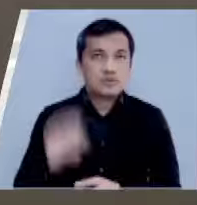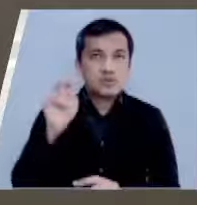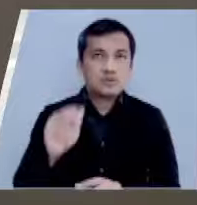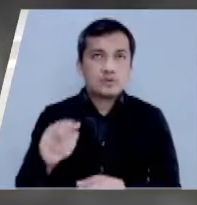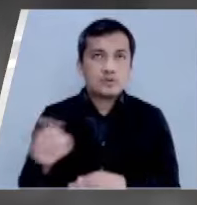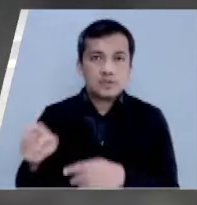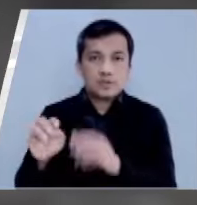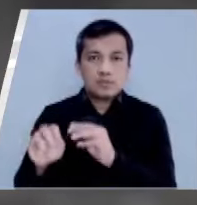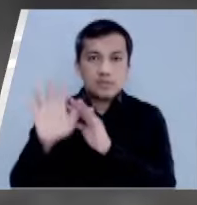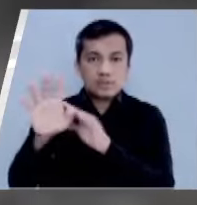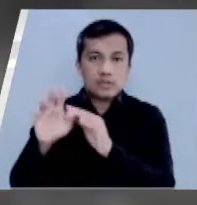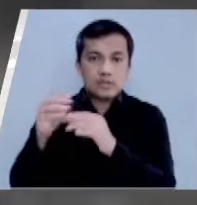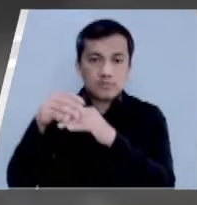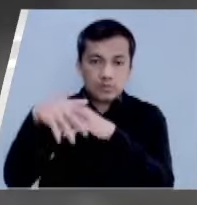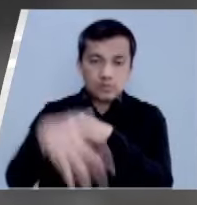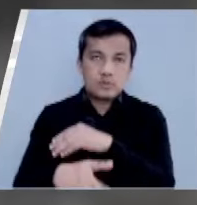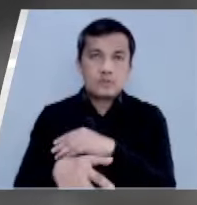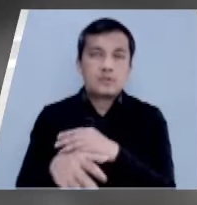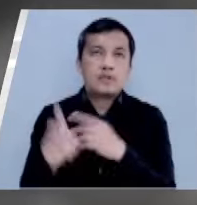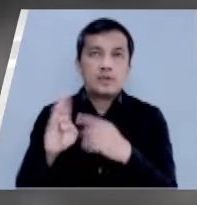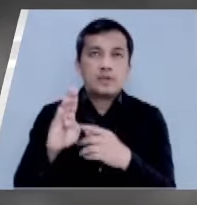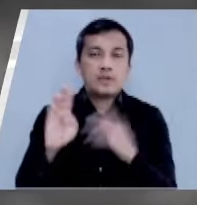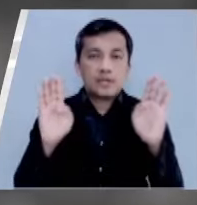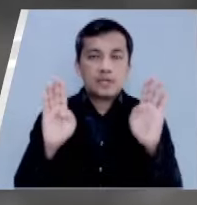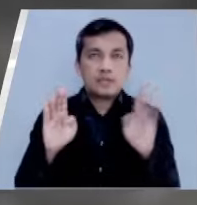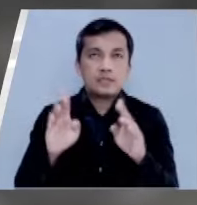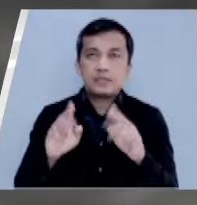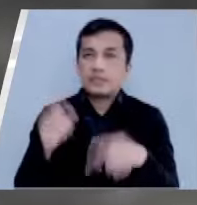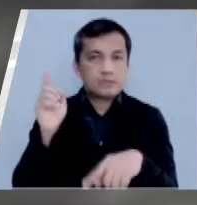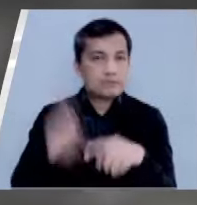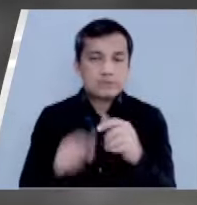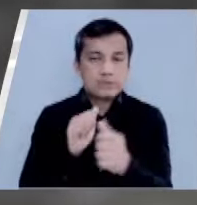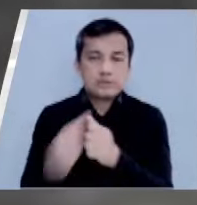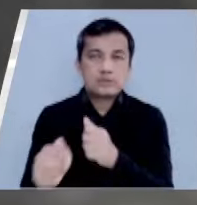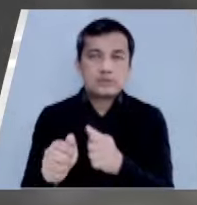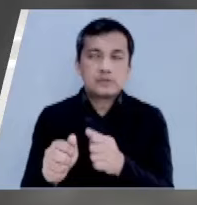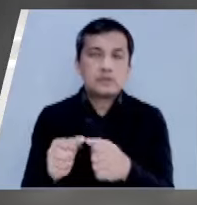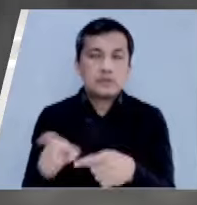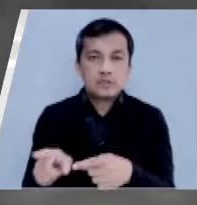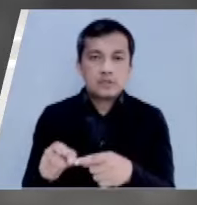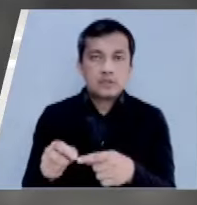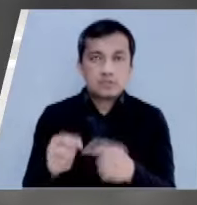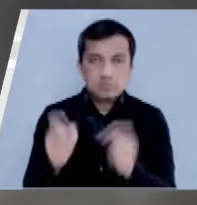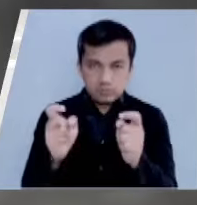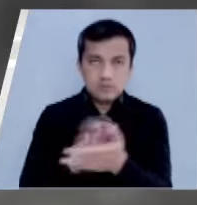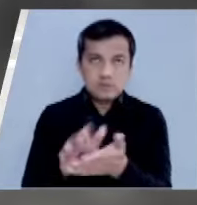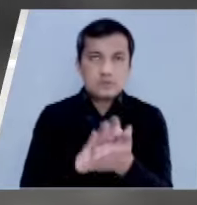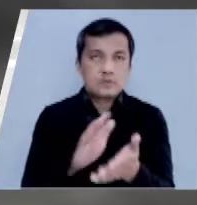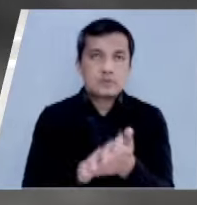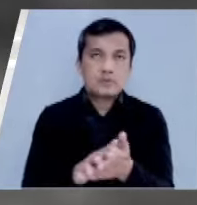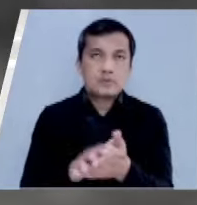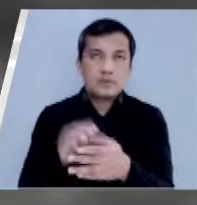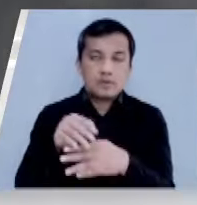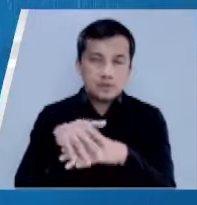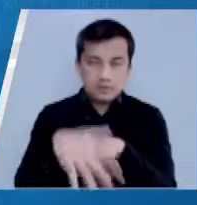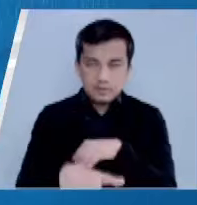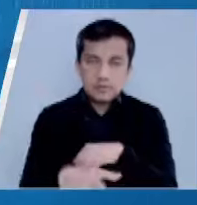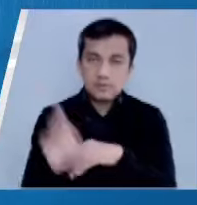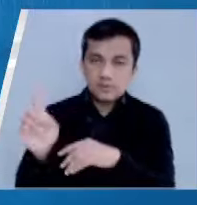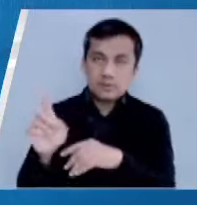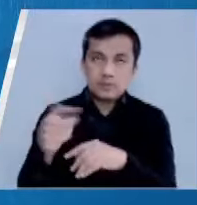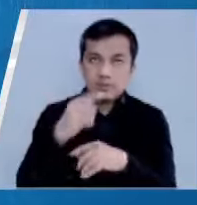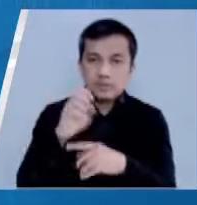Bocod, Benguet kaya pansamantalang hindi nadaanan ng mga motorista. Agad nagsagawa ng clearing operation sa mga pag-ulang yan dulot ng easterlies